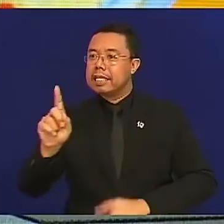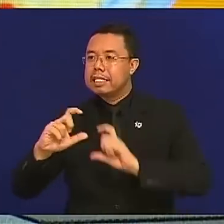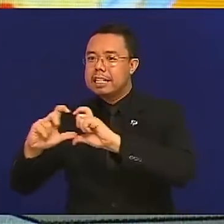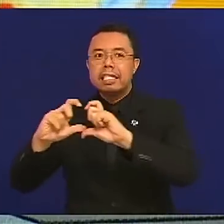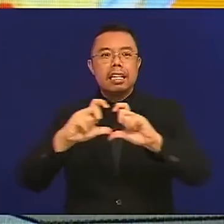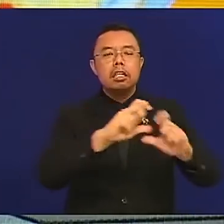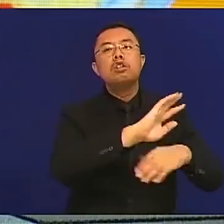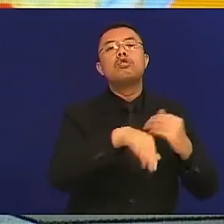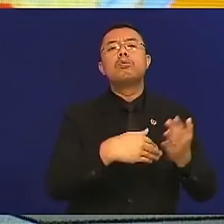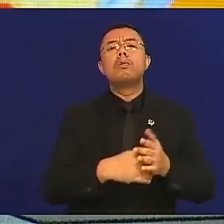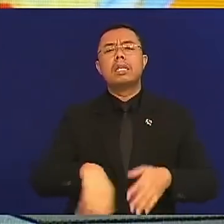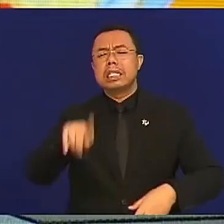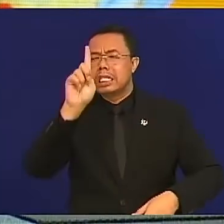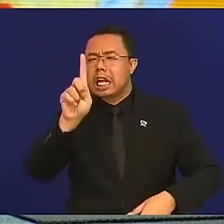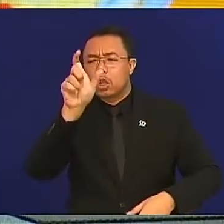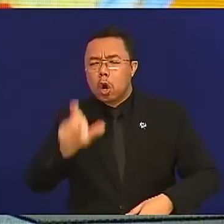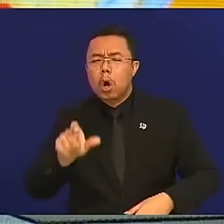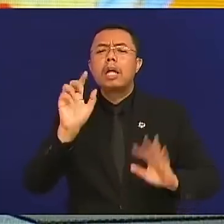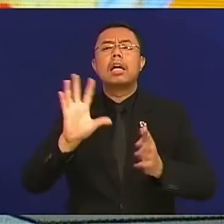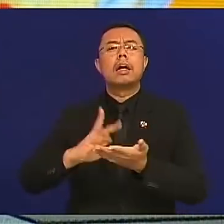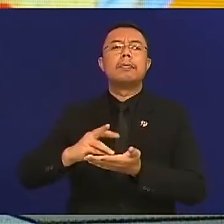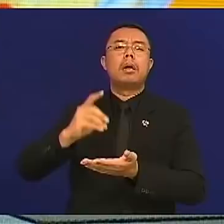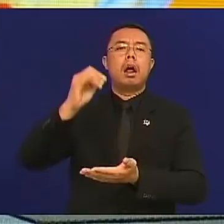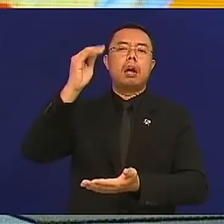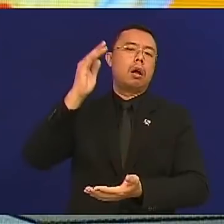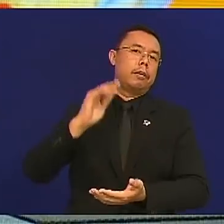individu. Satu orang berharga.